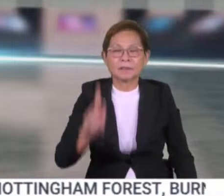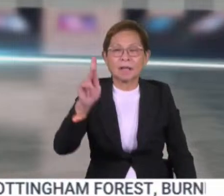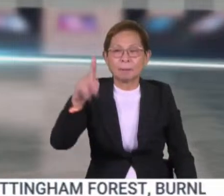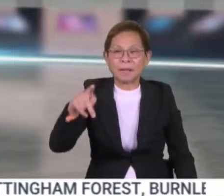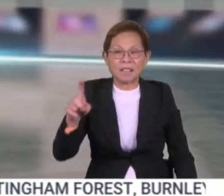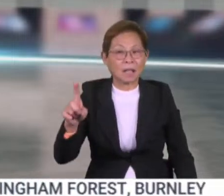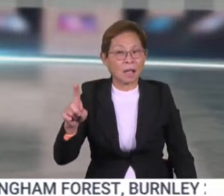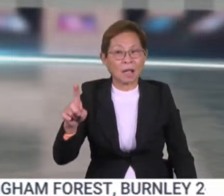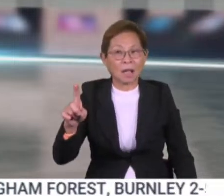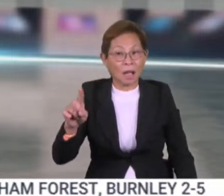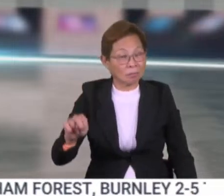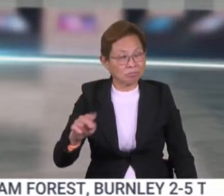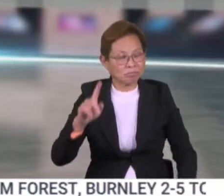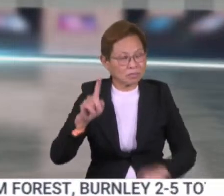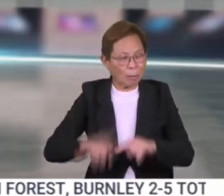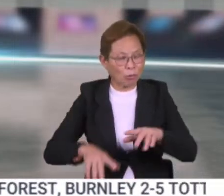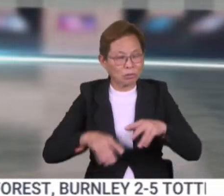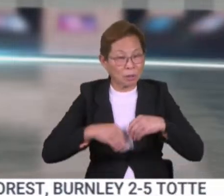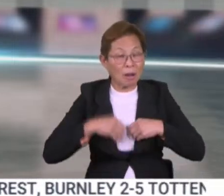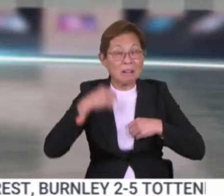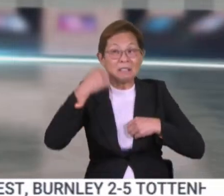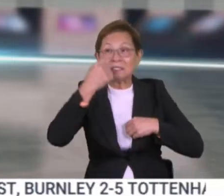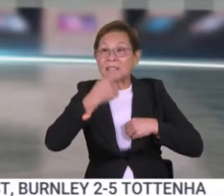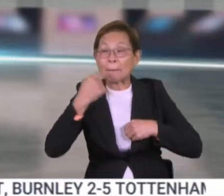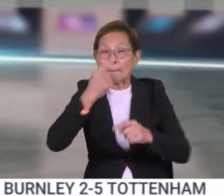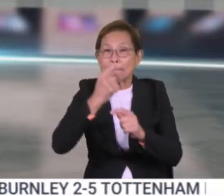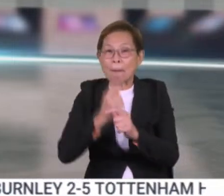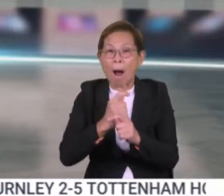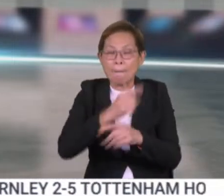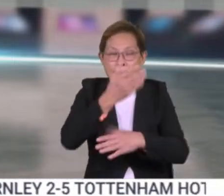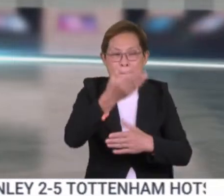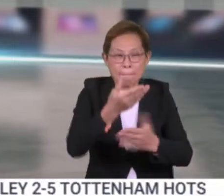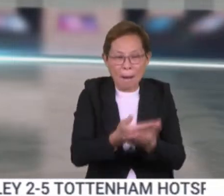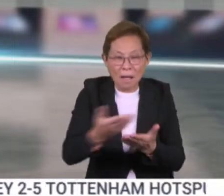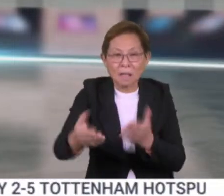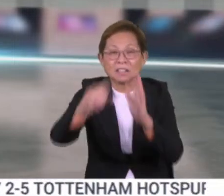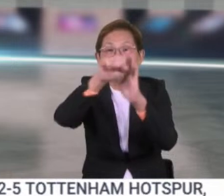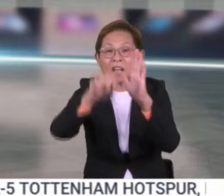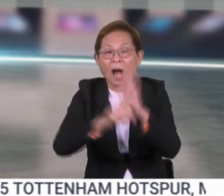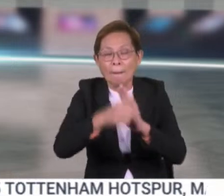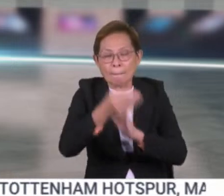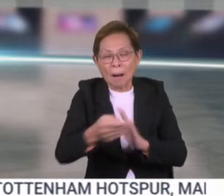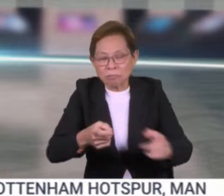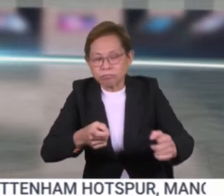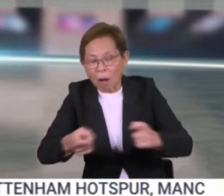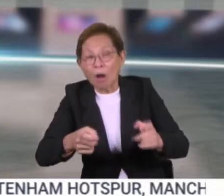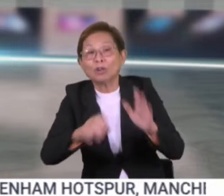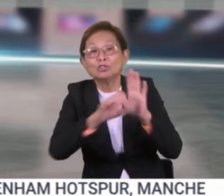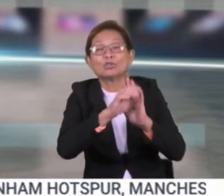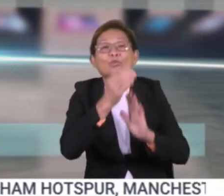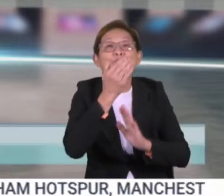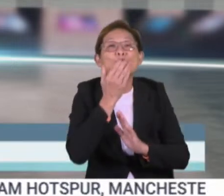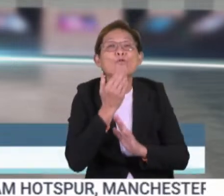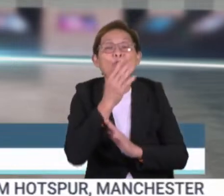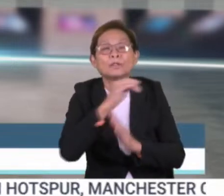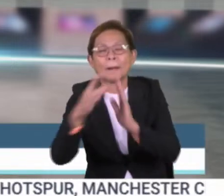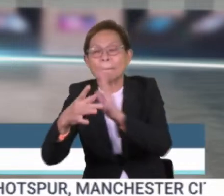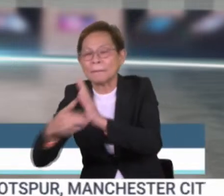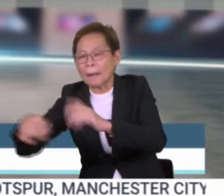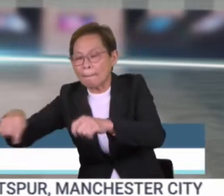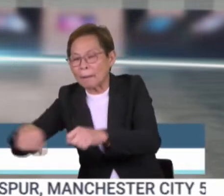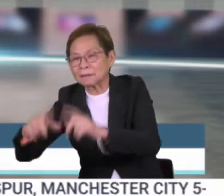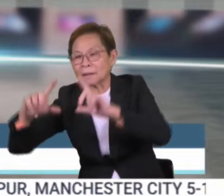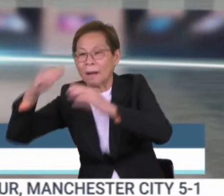KPDN tidak berkompromi dengan mana-mana pihak yang menetapkan pembelian bersyarat barang kawalan seperti gula dan minyak